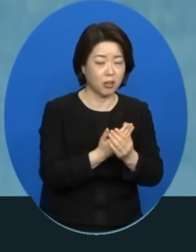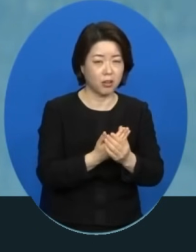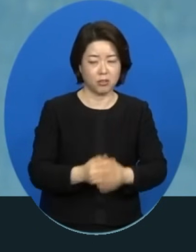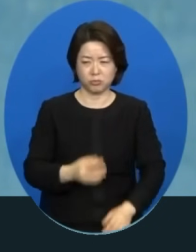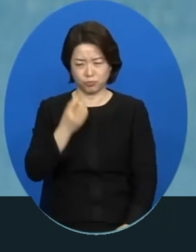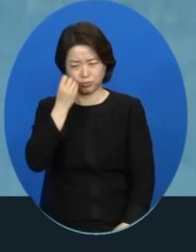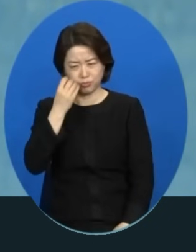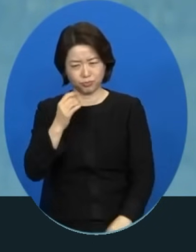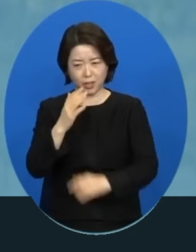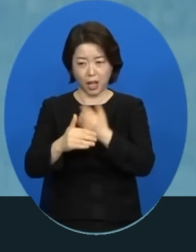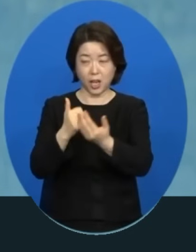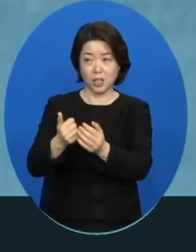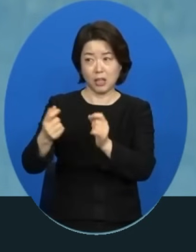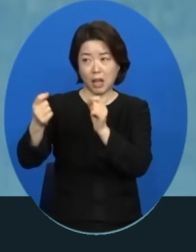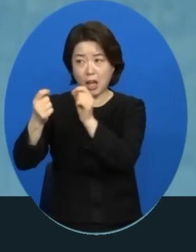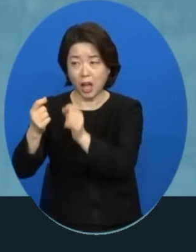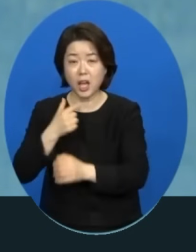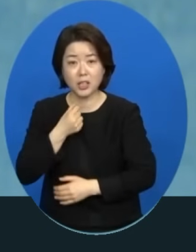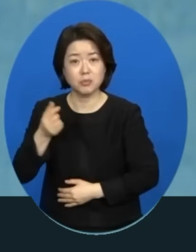더 가까이 가고 싶으면서도